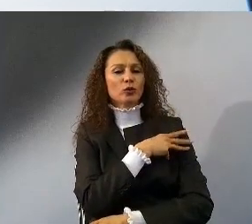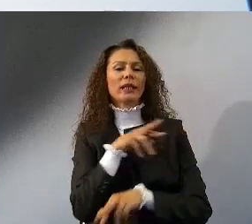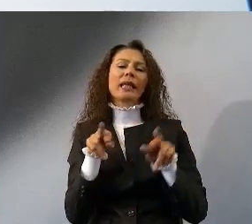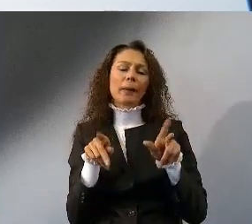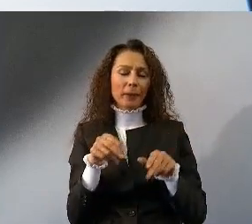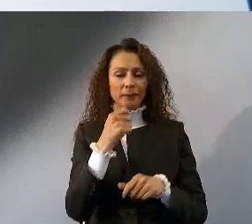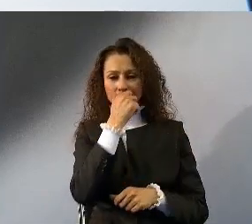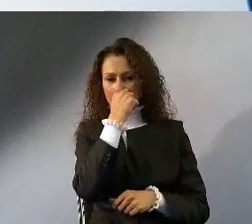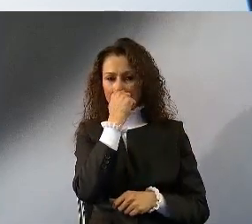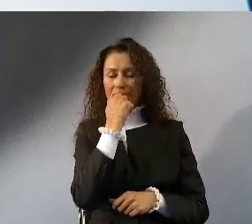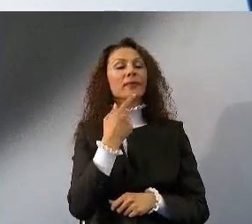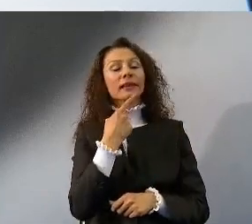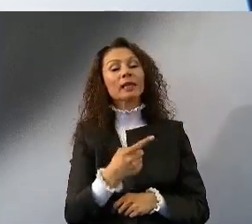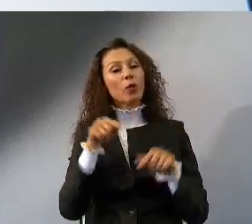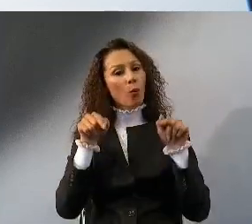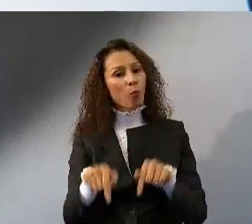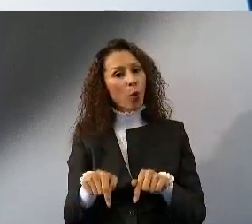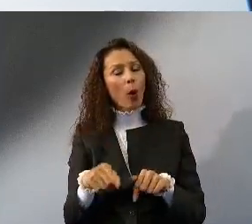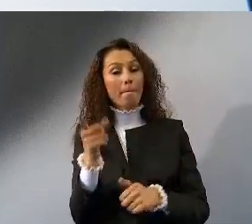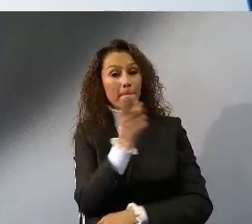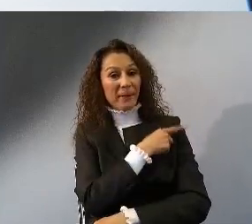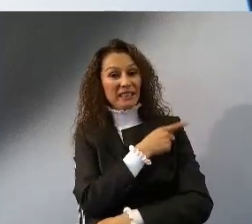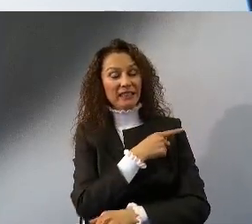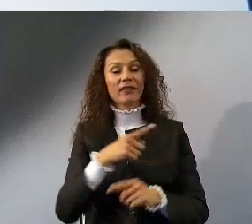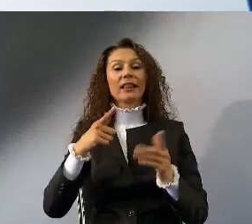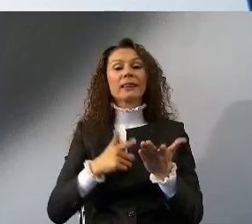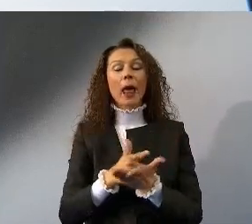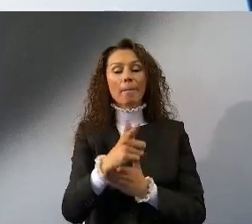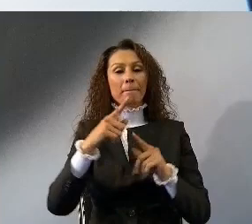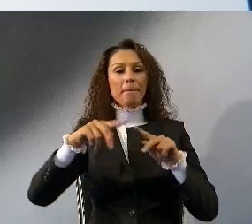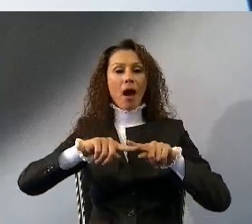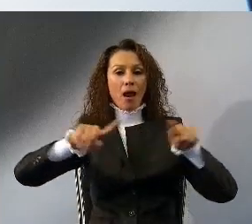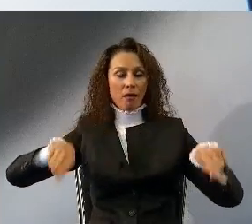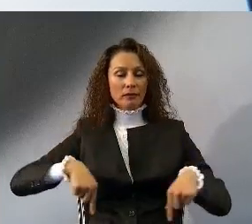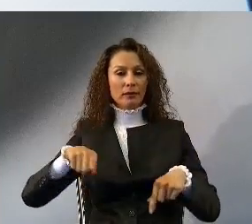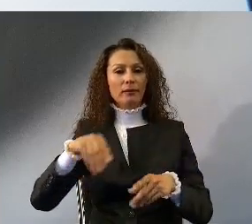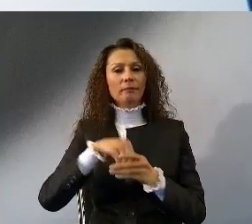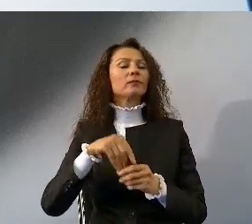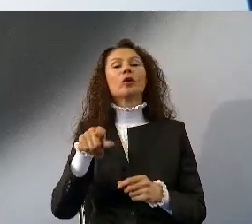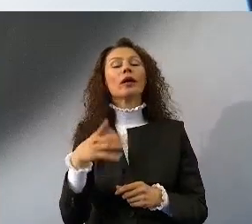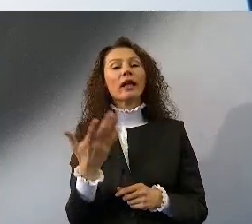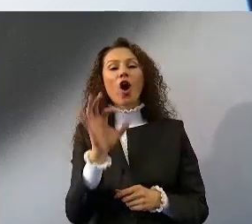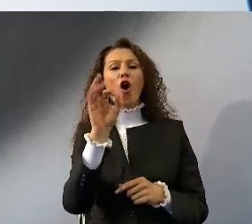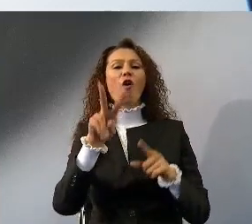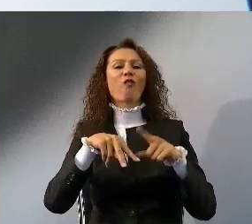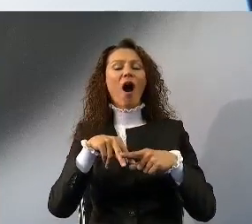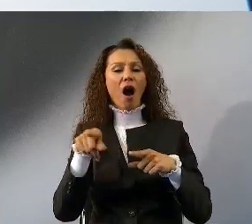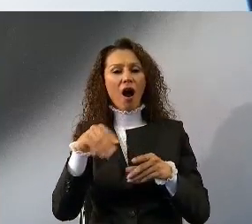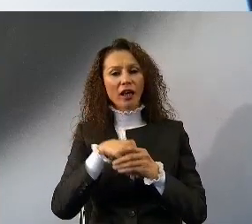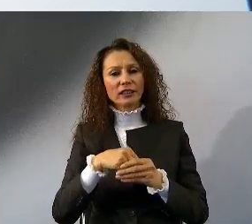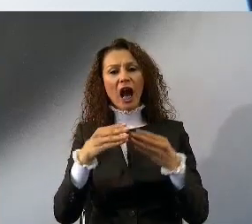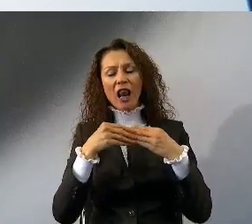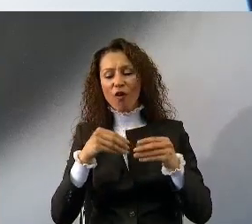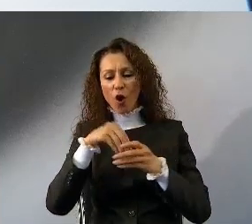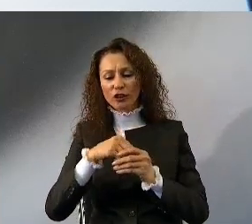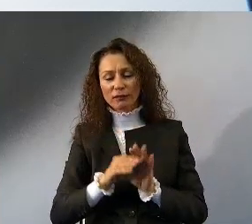vesaire gibi. Ve dediğimizde bu birinci sınıf tarım arazi. Nedir bu arazi? Ova arazi. Yani alivyon tabanlı